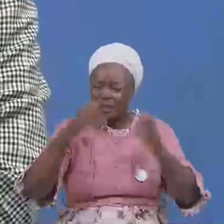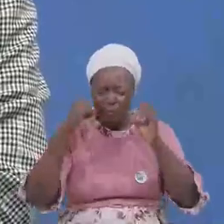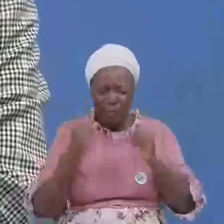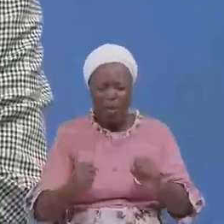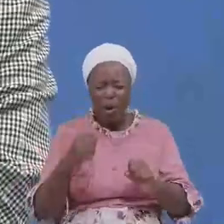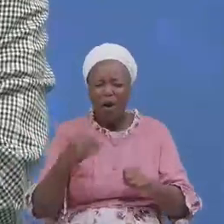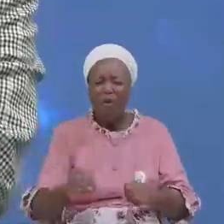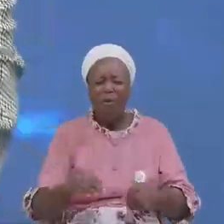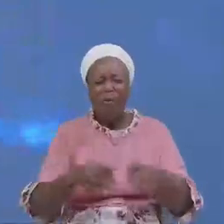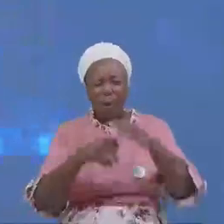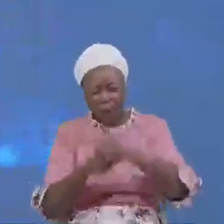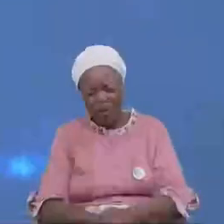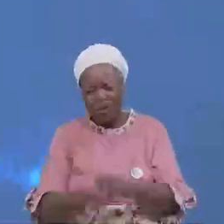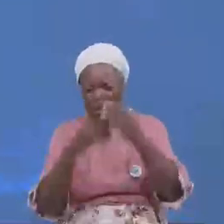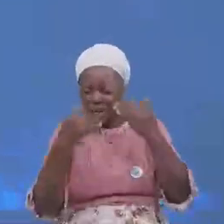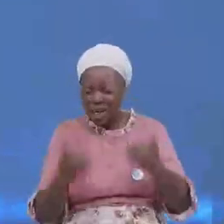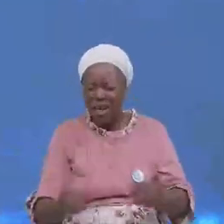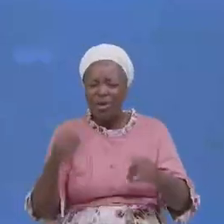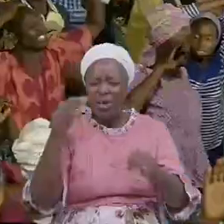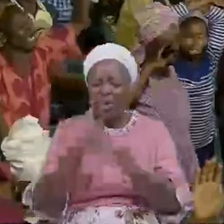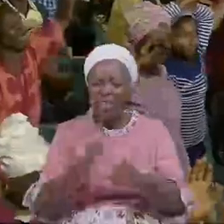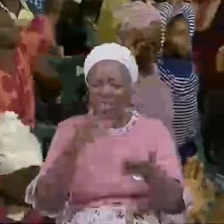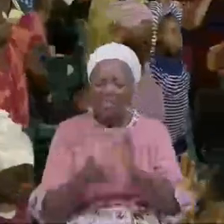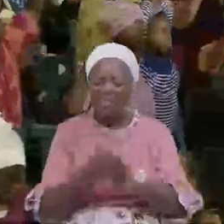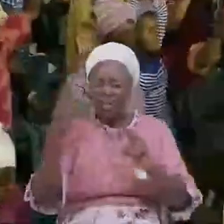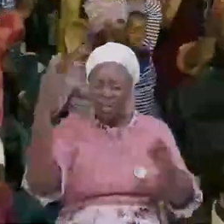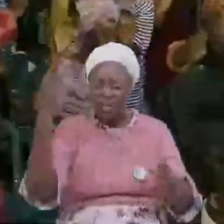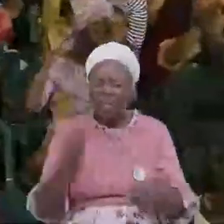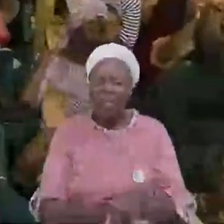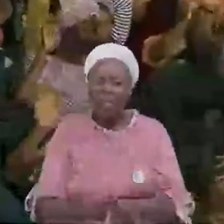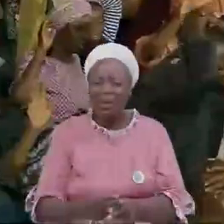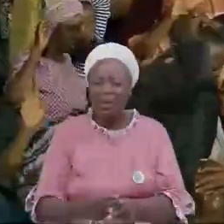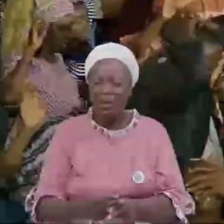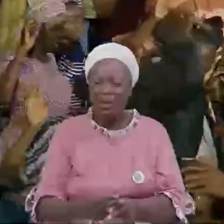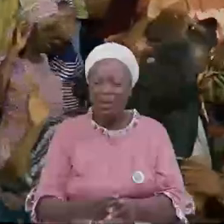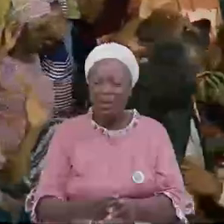puissance d'oppression maintenant au nom de Jésus.